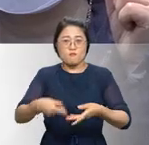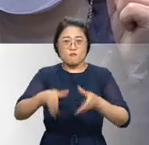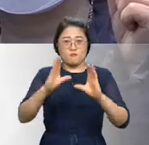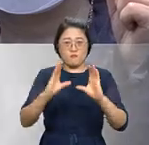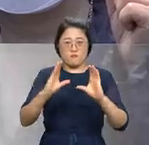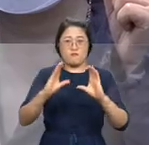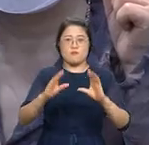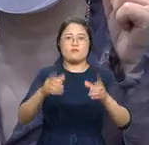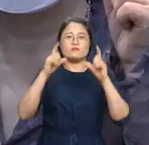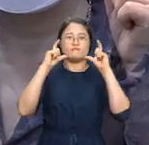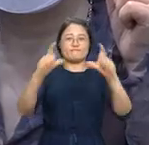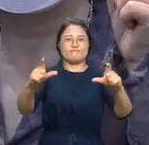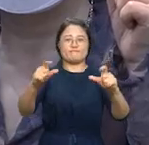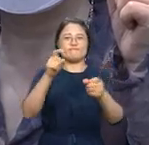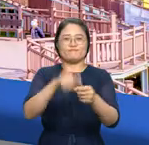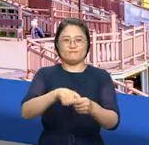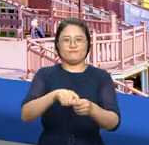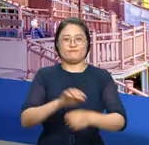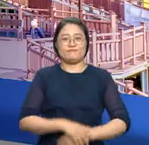하고 있습니다.